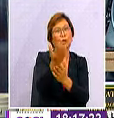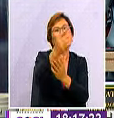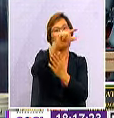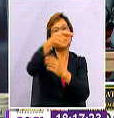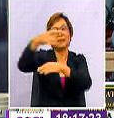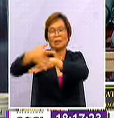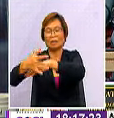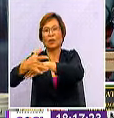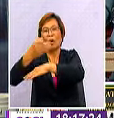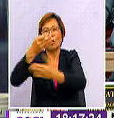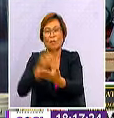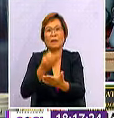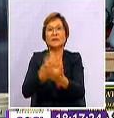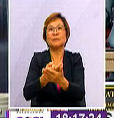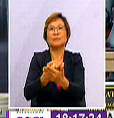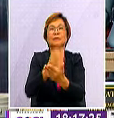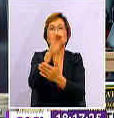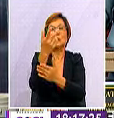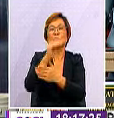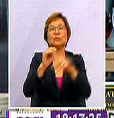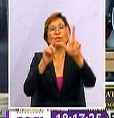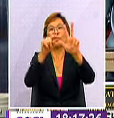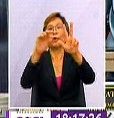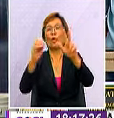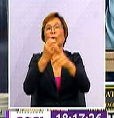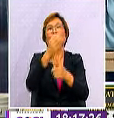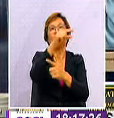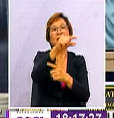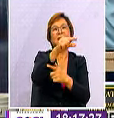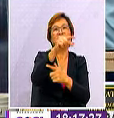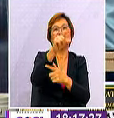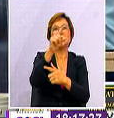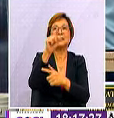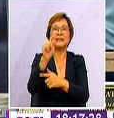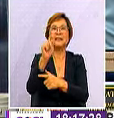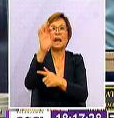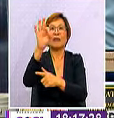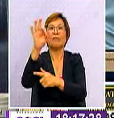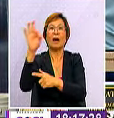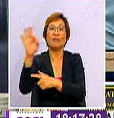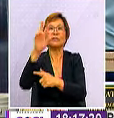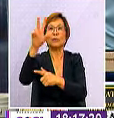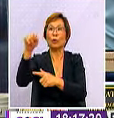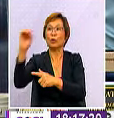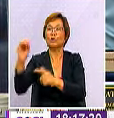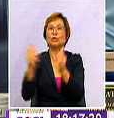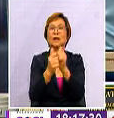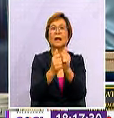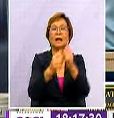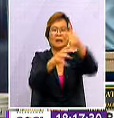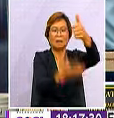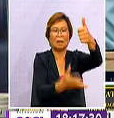Green Technology Financing Scheme 3.0 atau GTFS 3.0 dengan saiz